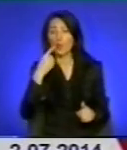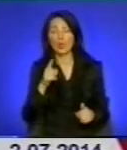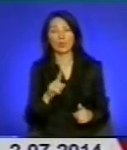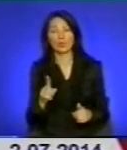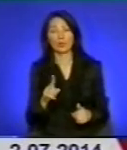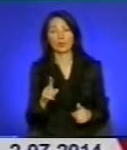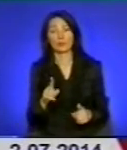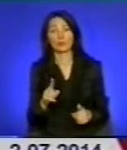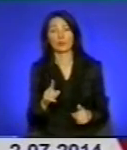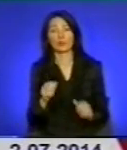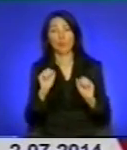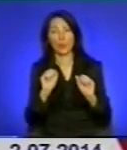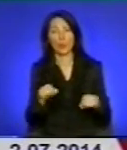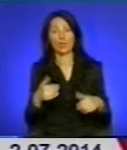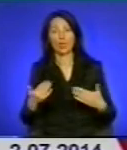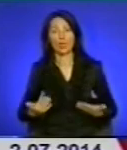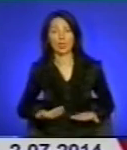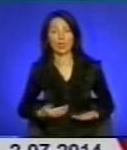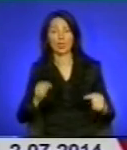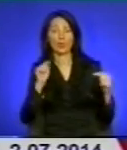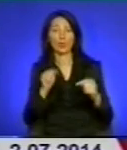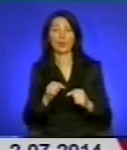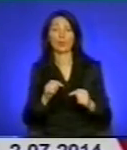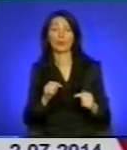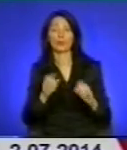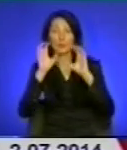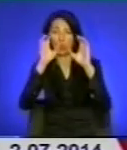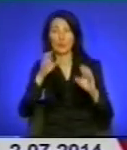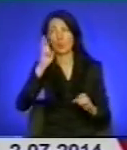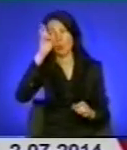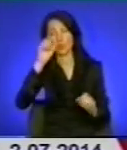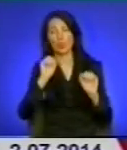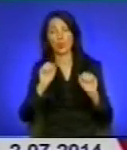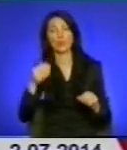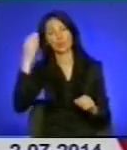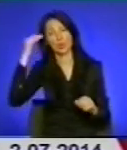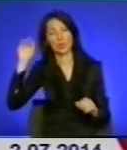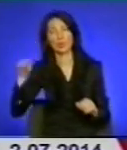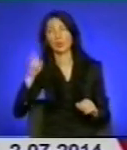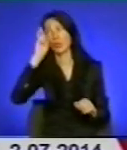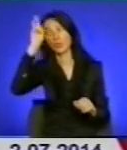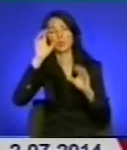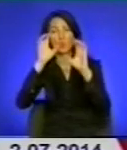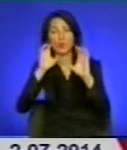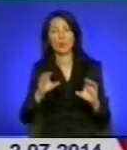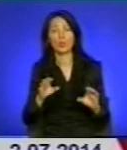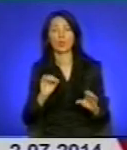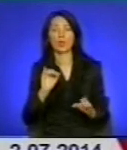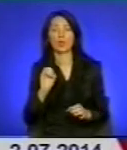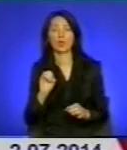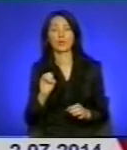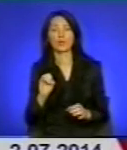можна жити проти заповідей божих можна нехтувати Божому законами І власне